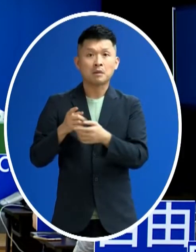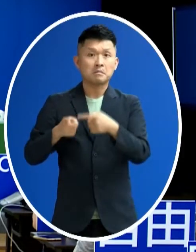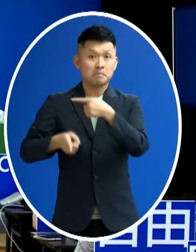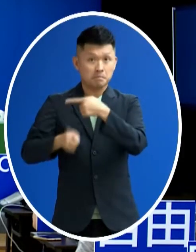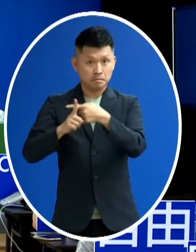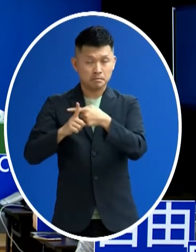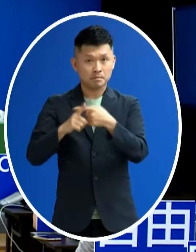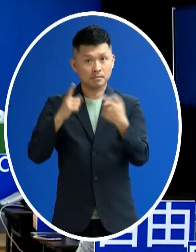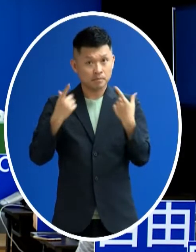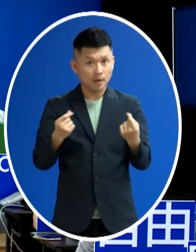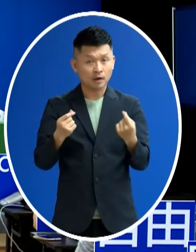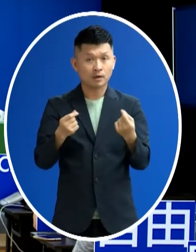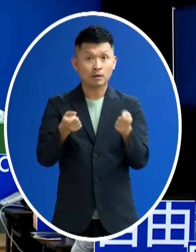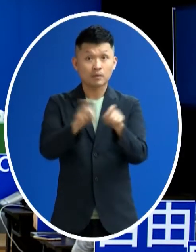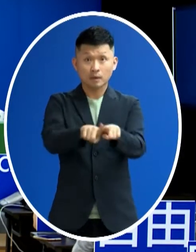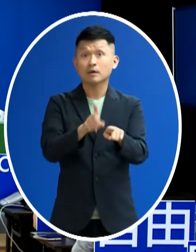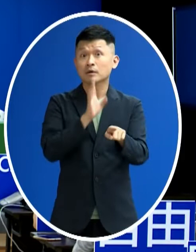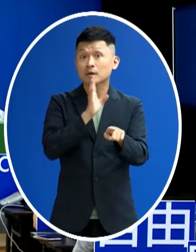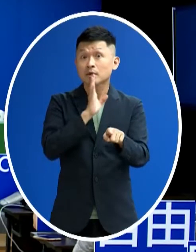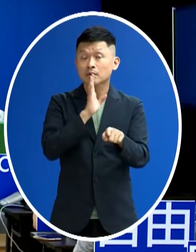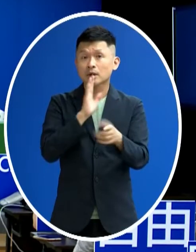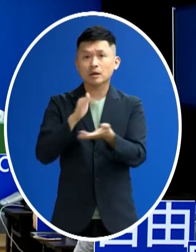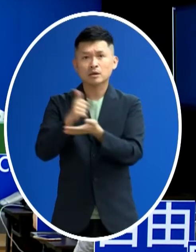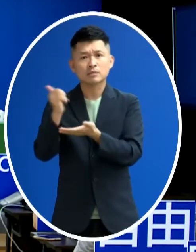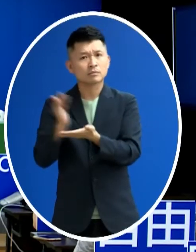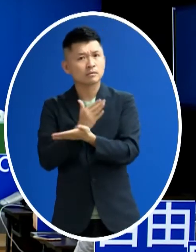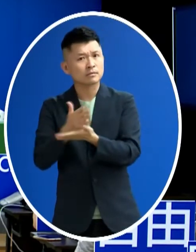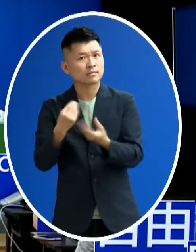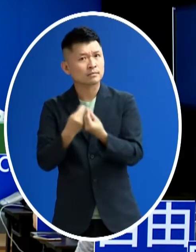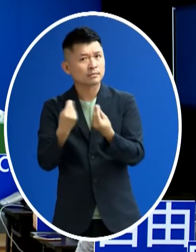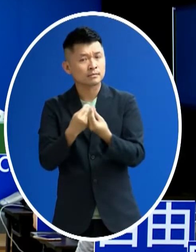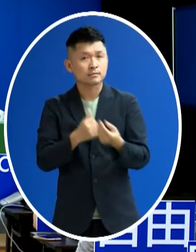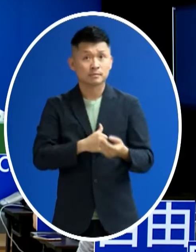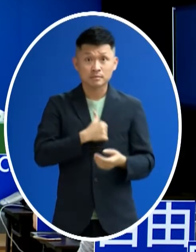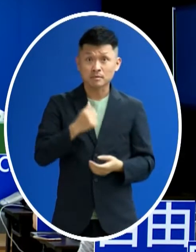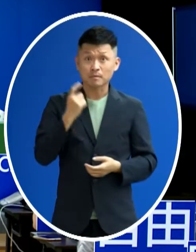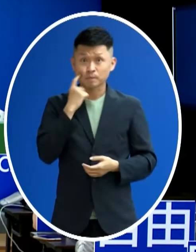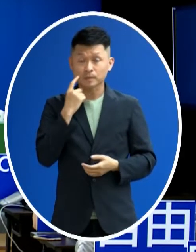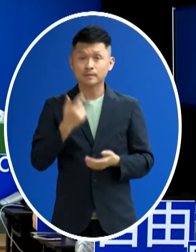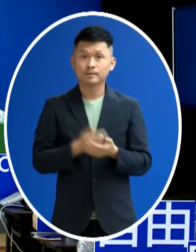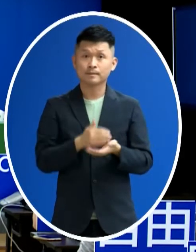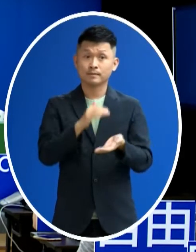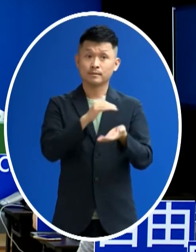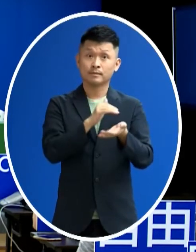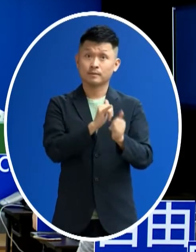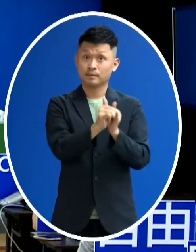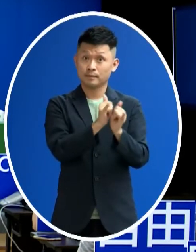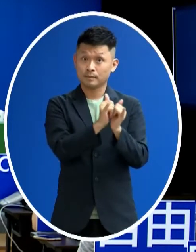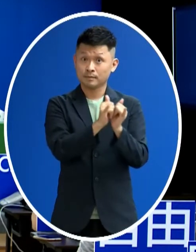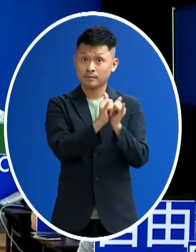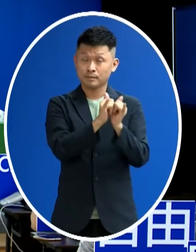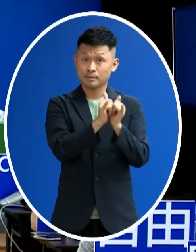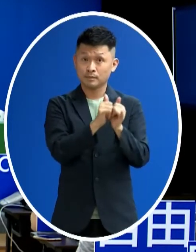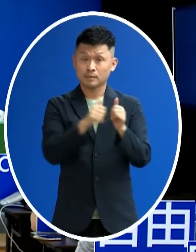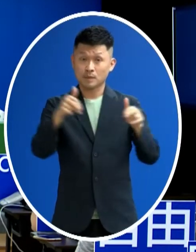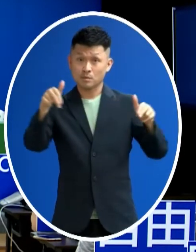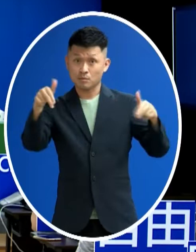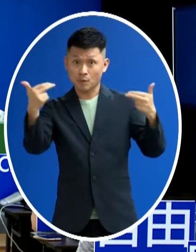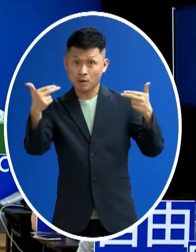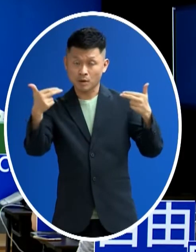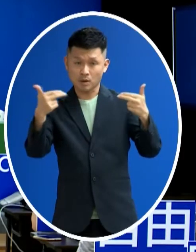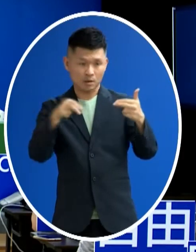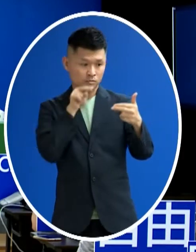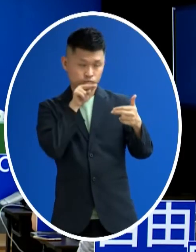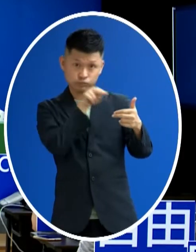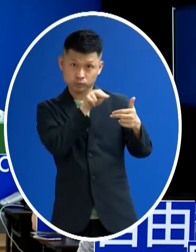人员会用什么样的方式去判断说是不是真的确诊，会不会要求民众就是直接在视讯诊疗的时候再做一次快筛？